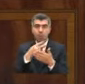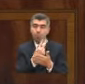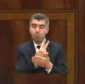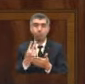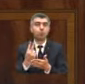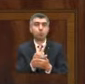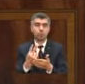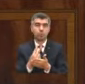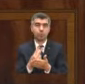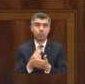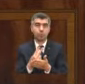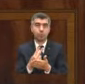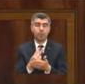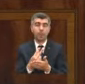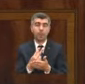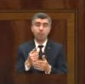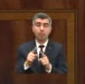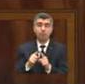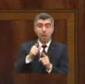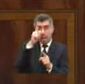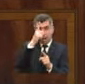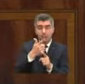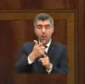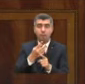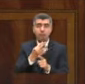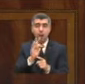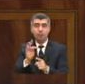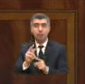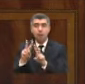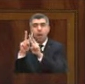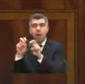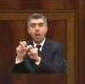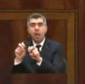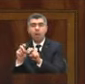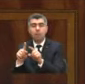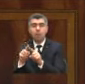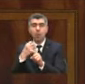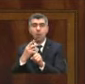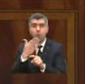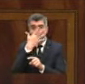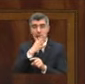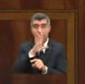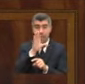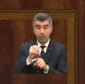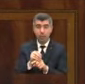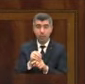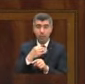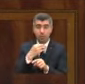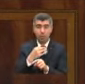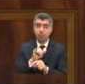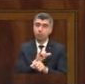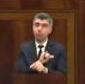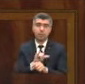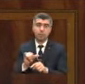خصناش حنا نكونوا فرنسا وألمانيا ومن بعد نمشيو ونقلبوا على الموارد البشرية في السنغال وفي الصين وفي أوروبا الشرقية، هذا غير معقول